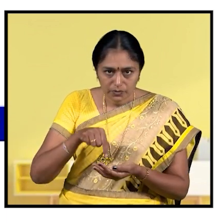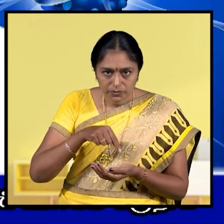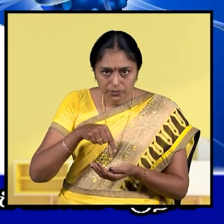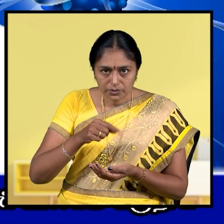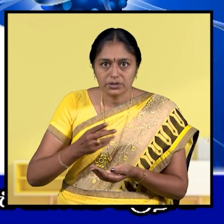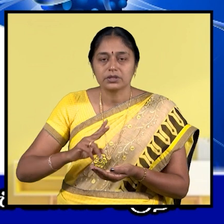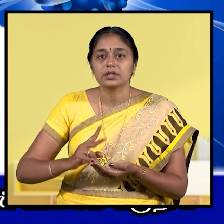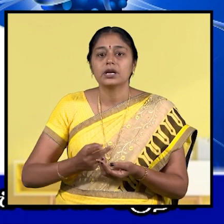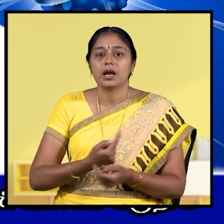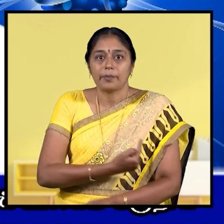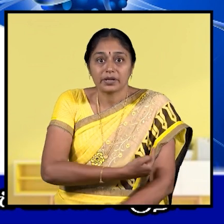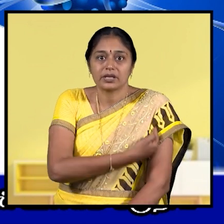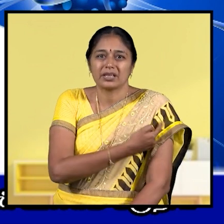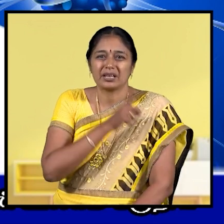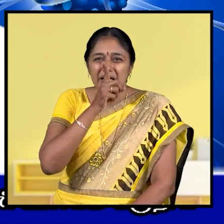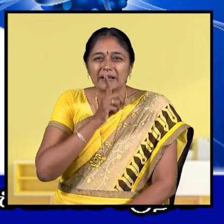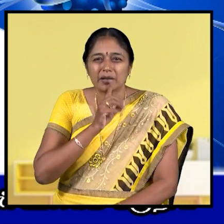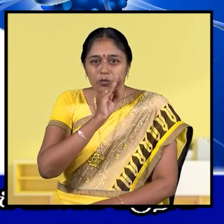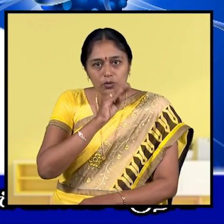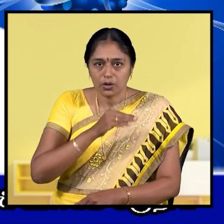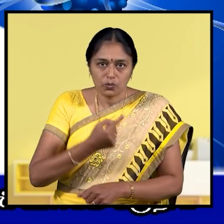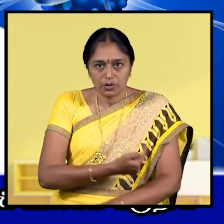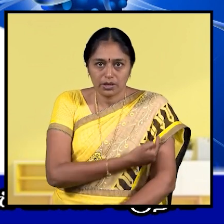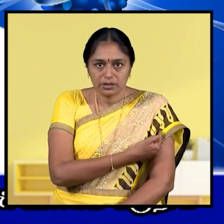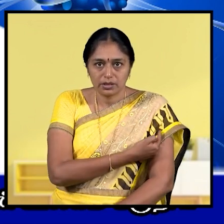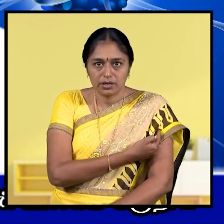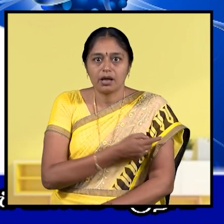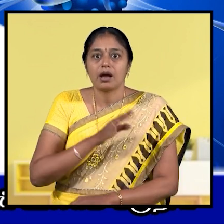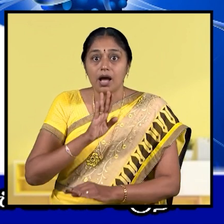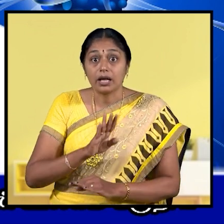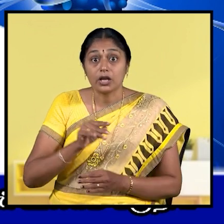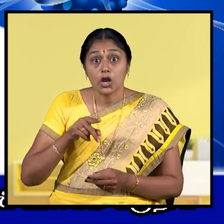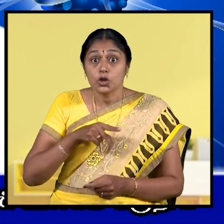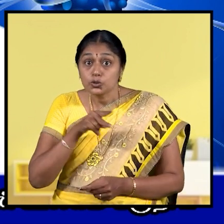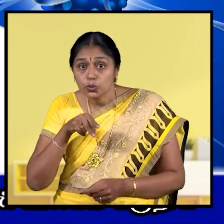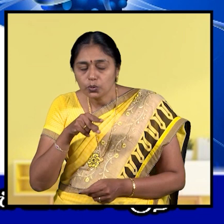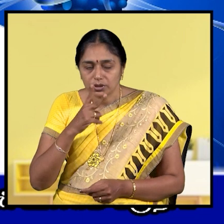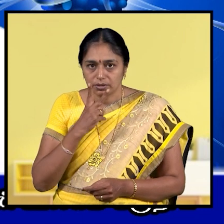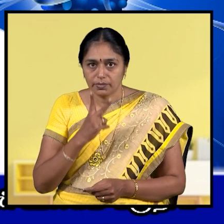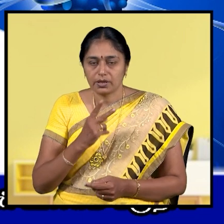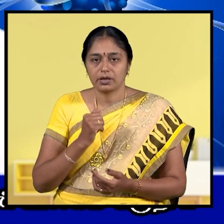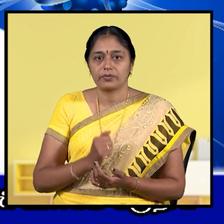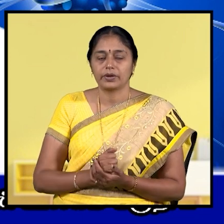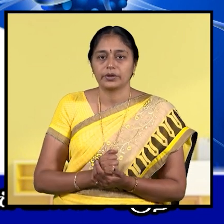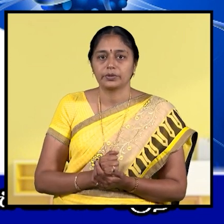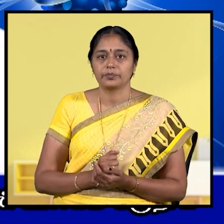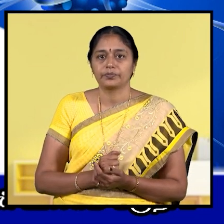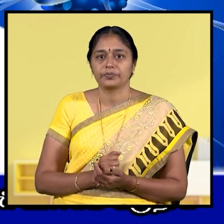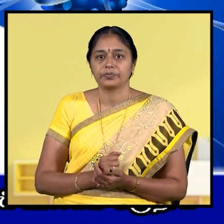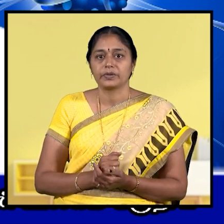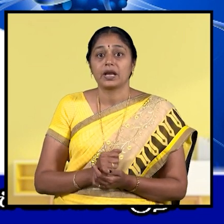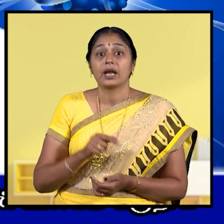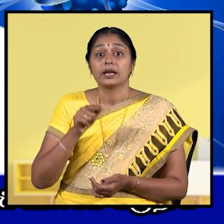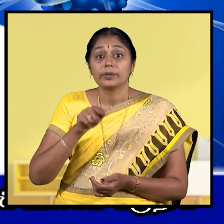மாதிரி இந்த சவரம், இந்த கத்தி, இதெல்லாம் வந்து என்னன்னாக்க நம்ம மற்றவங்க கூட வந்து பகிர்வதை தடுத்துக்கொள்ளலாம். எய்ட்ஸ் நோயை பற்றி மற்றவர்கள்